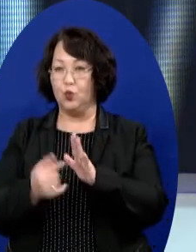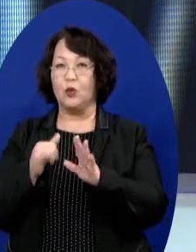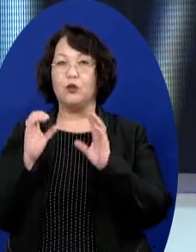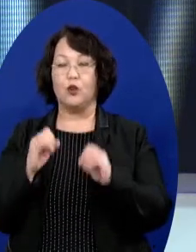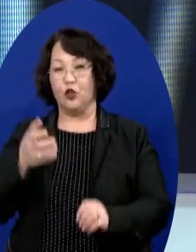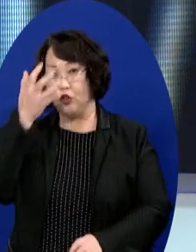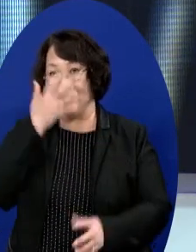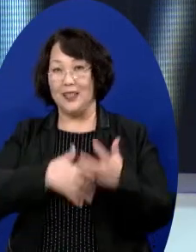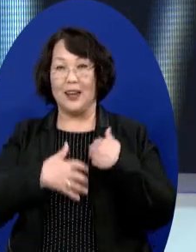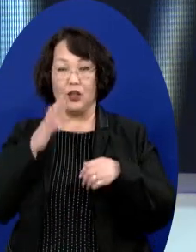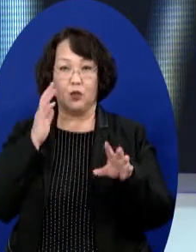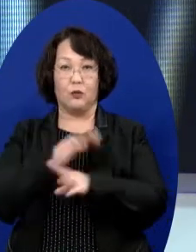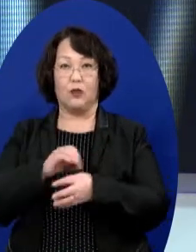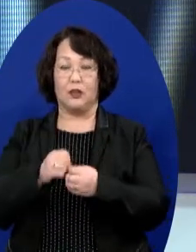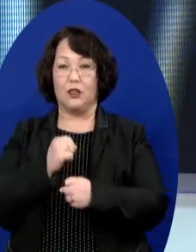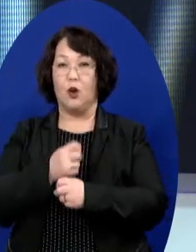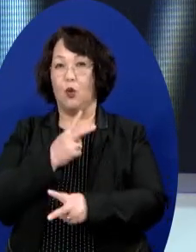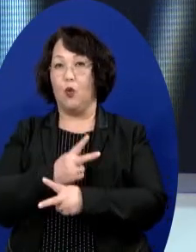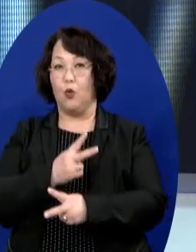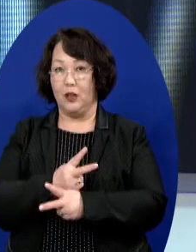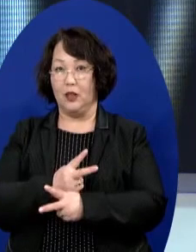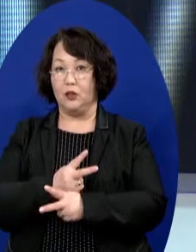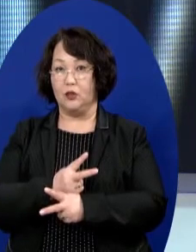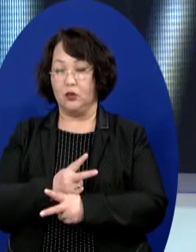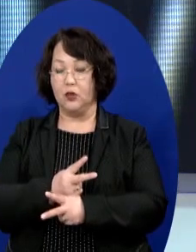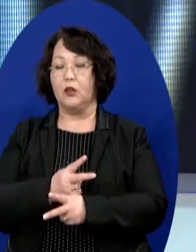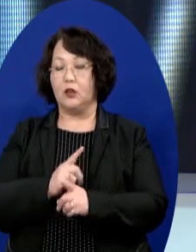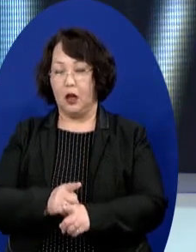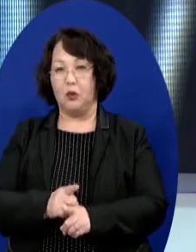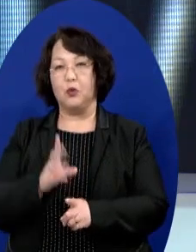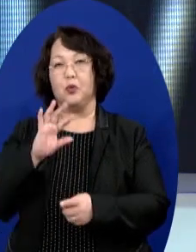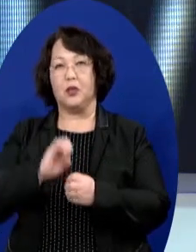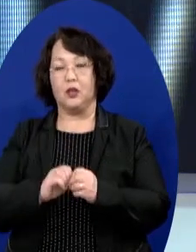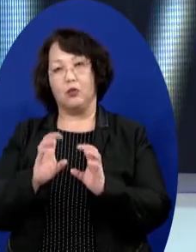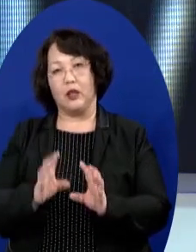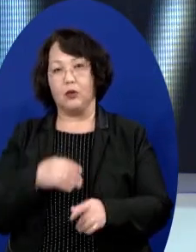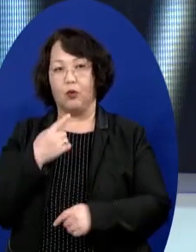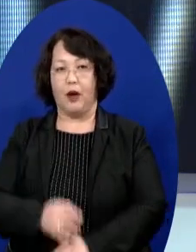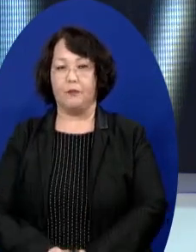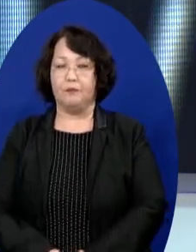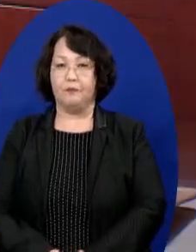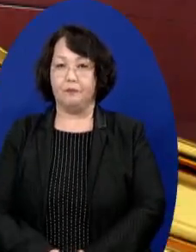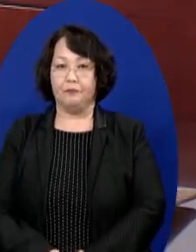яаралтай гормор баталсан хуулийн хүлээлт зэрэг зэдвэр зочны ярилцлагын цагаар хөтөлбөр үргэлжлэх гэж байна.